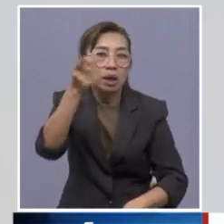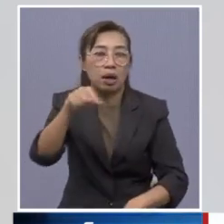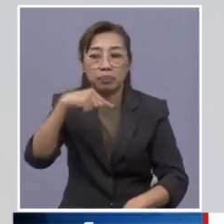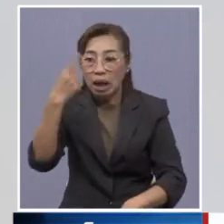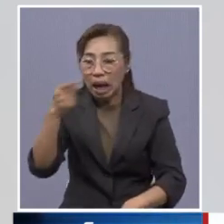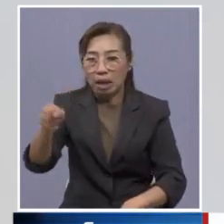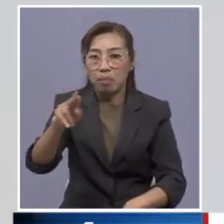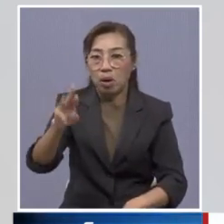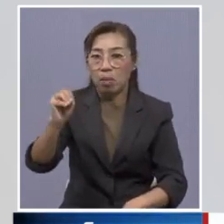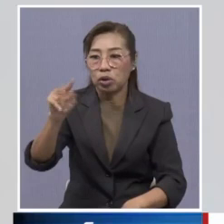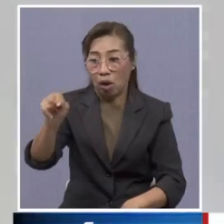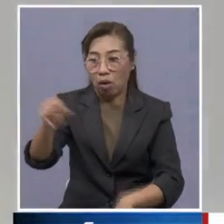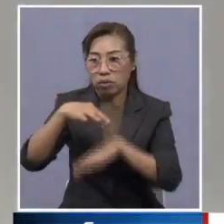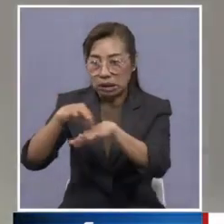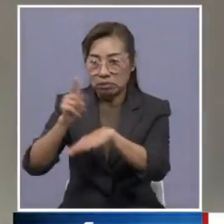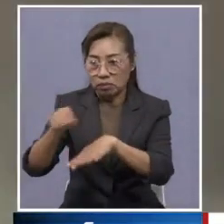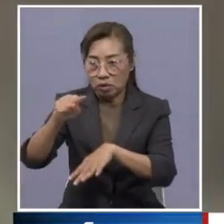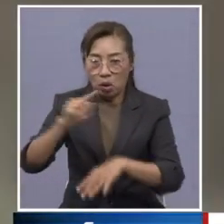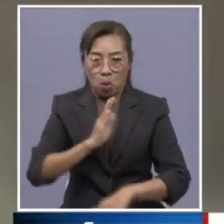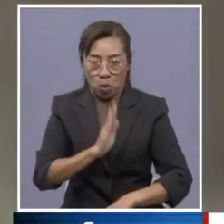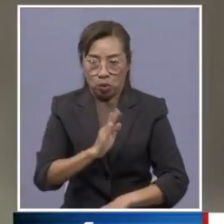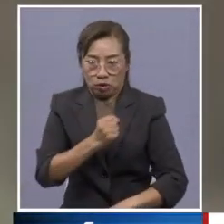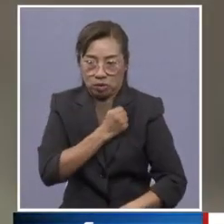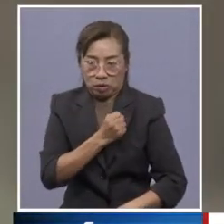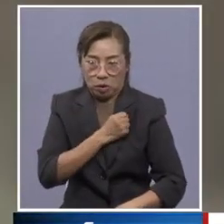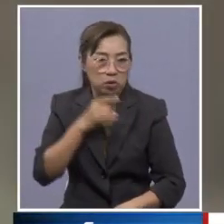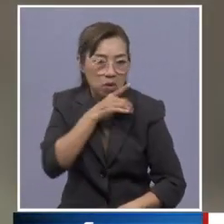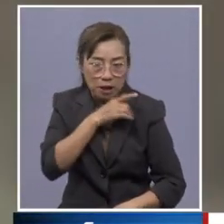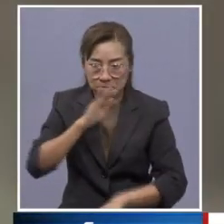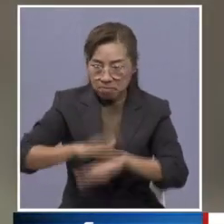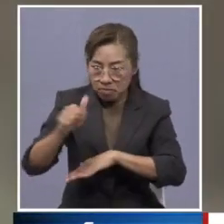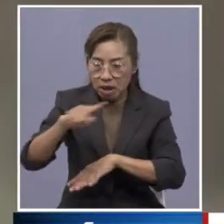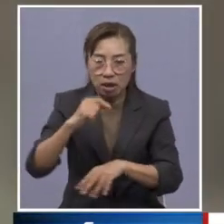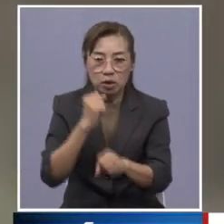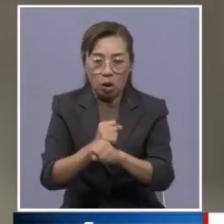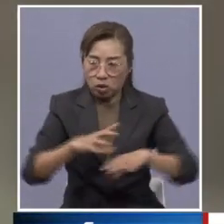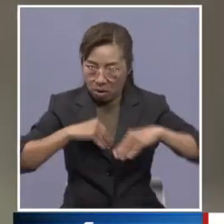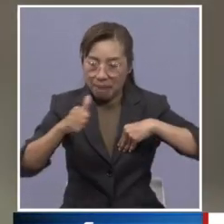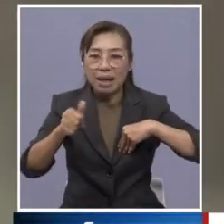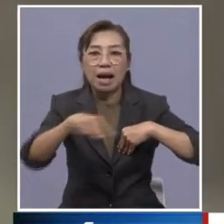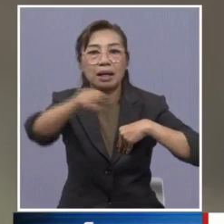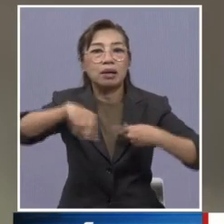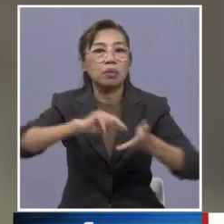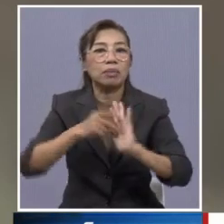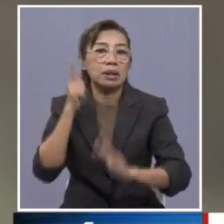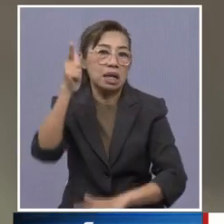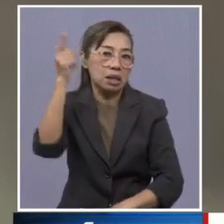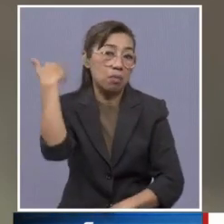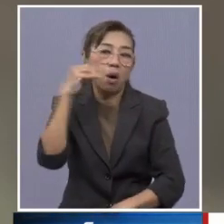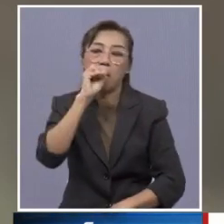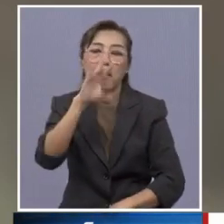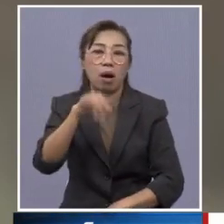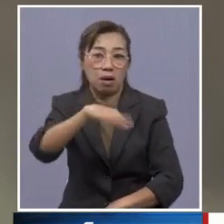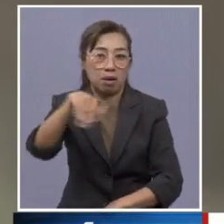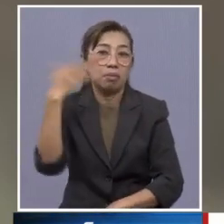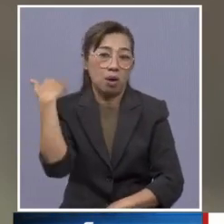ต้องมั่นใจว่าต้องเหนื่อยต้องทนต้องซื่อสัตย์ต้องขยันต้องเก่งต้องทำใจนะครับนี่คือสิ่งที่อดีตนายกทักษิณเขา